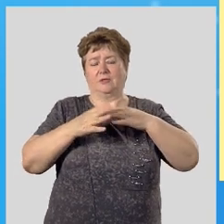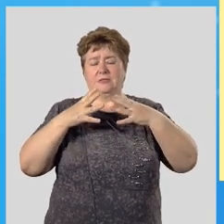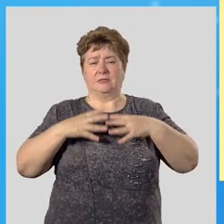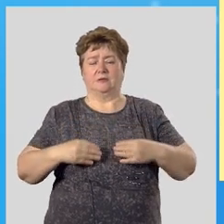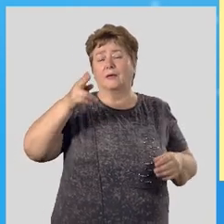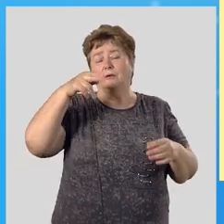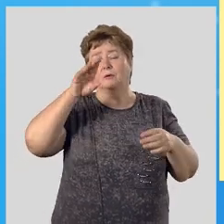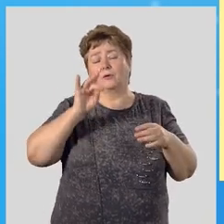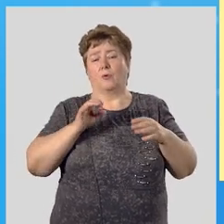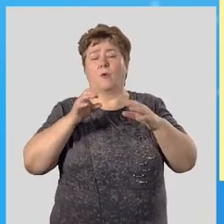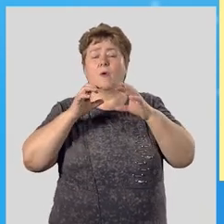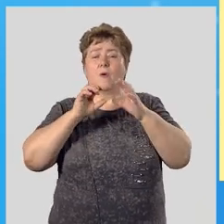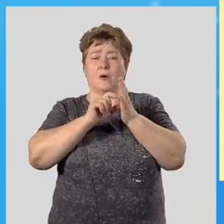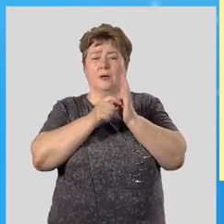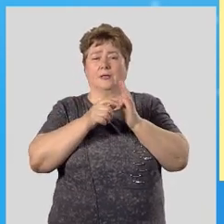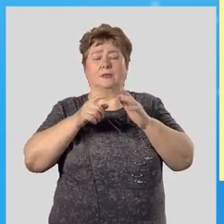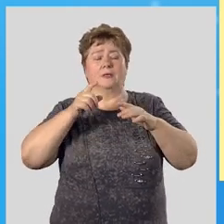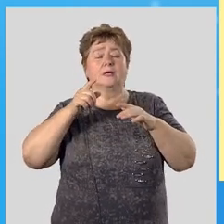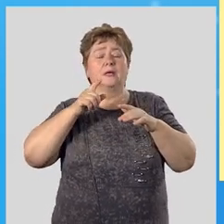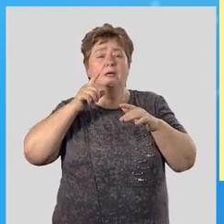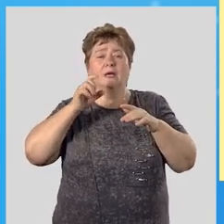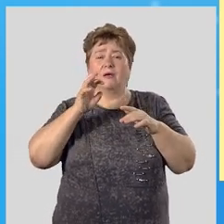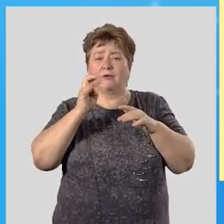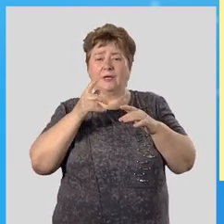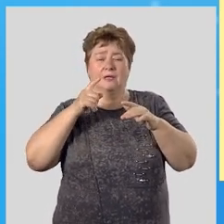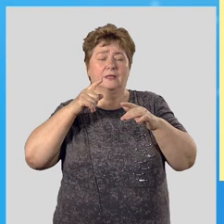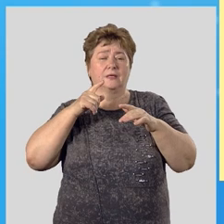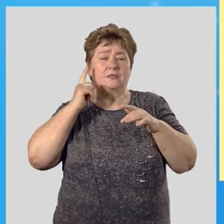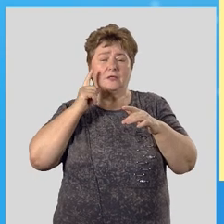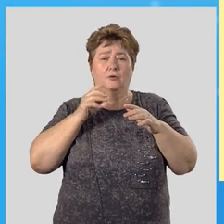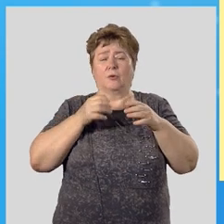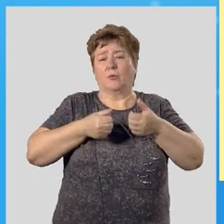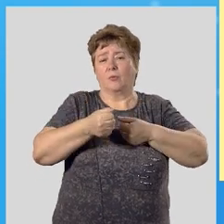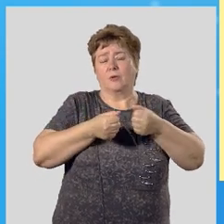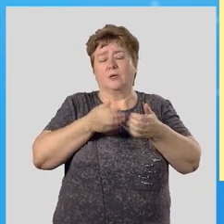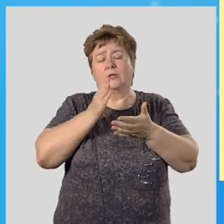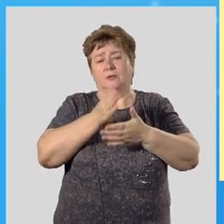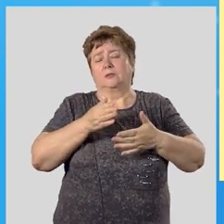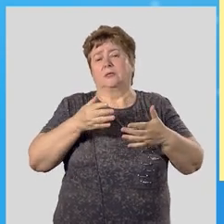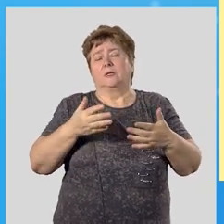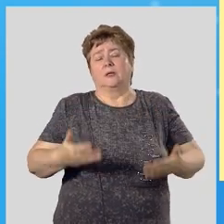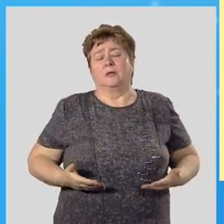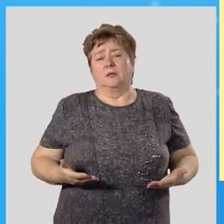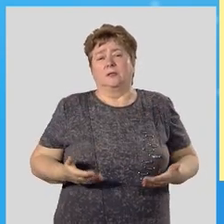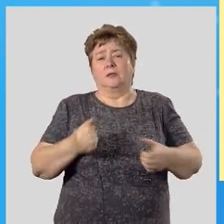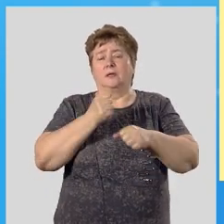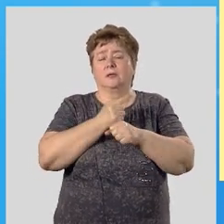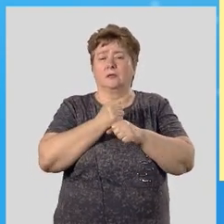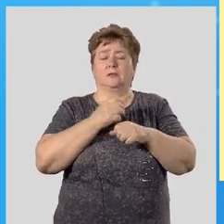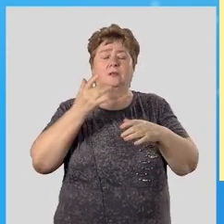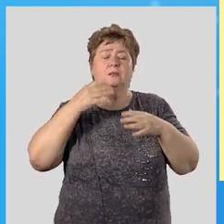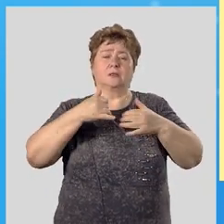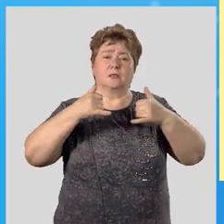тела. Клетки эвгленной зеленой управляют процессами жизнедеятельности, в том